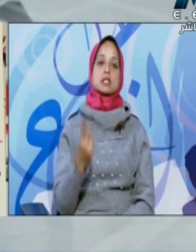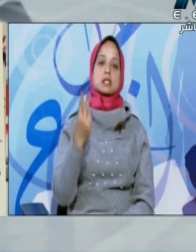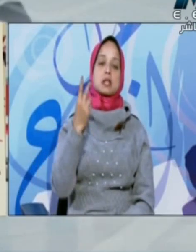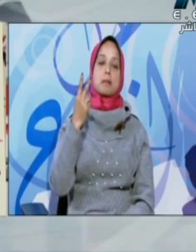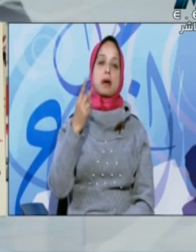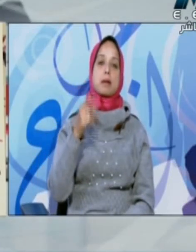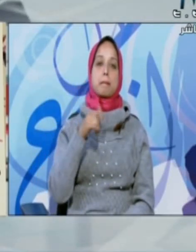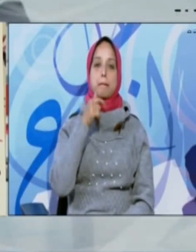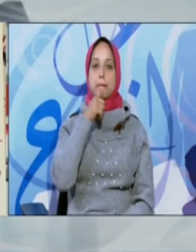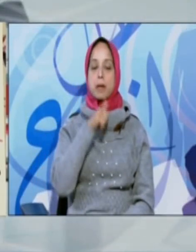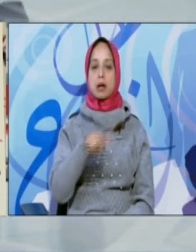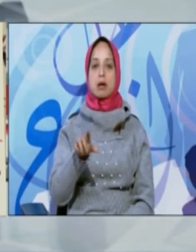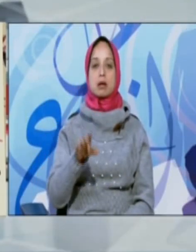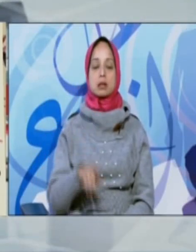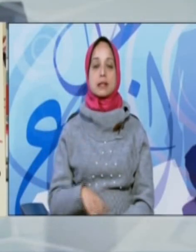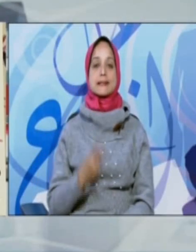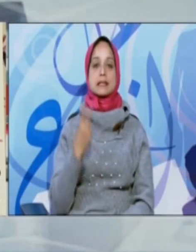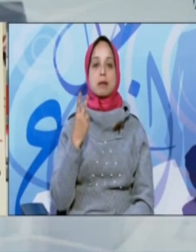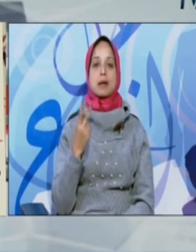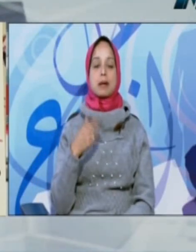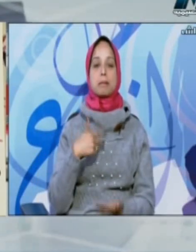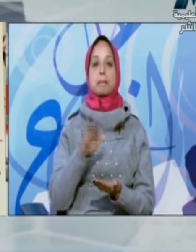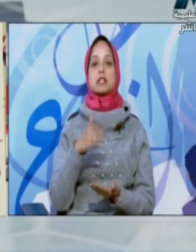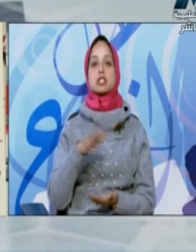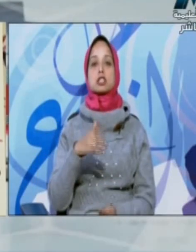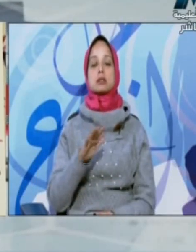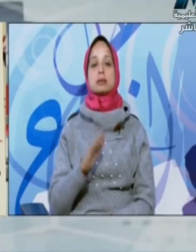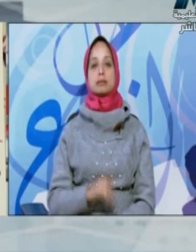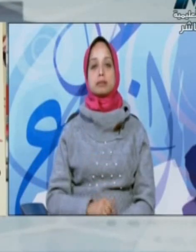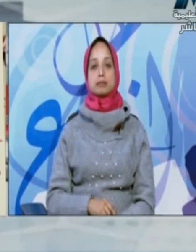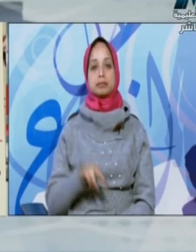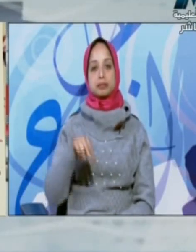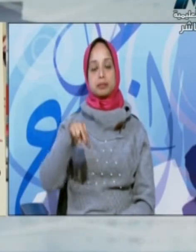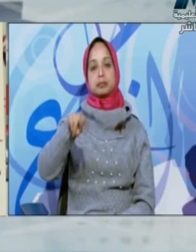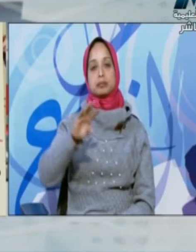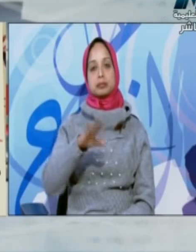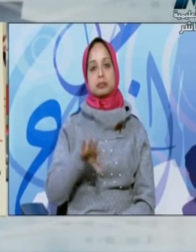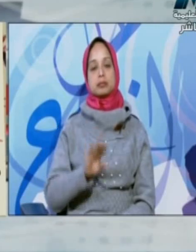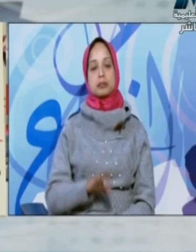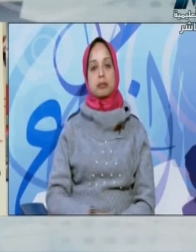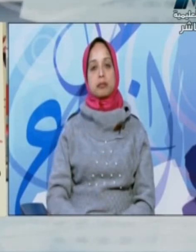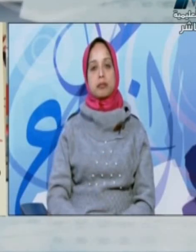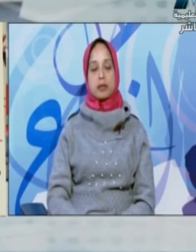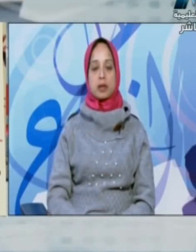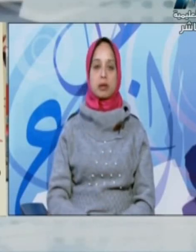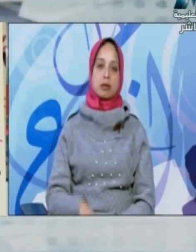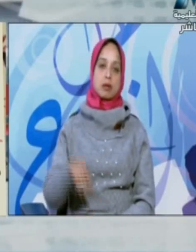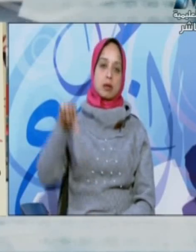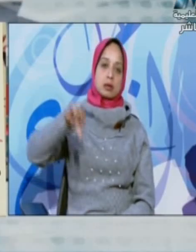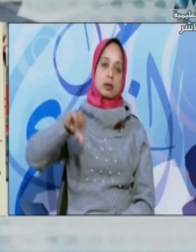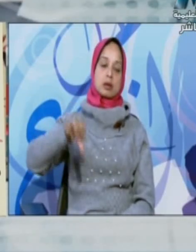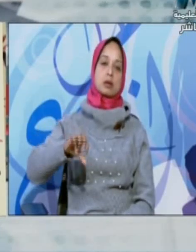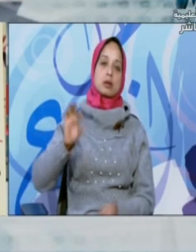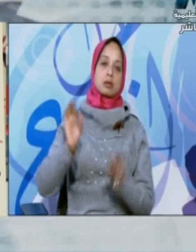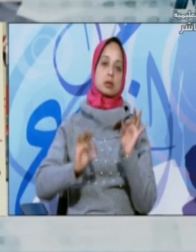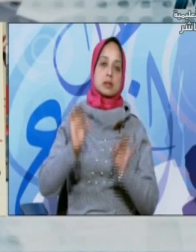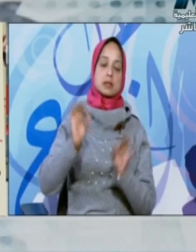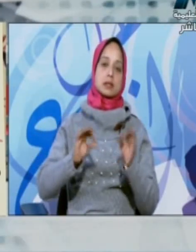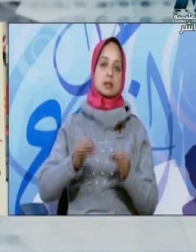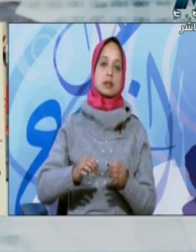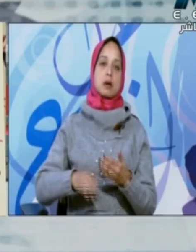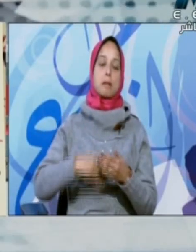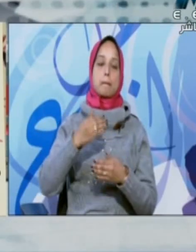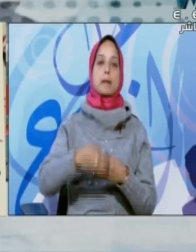الوفد مشي عندي 7 مرات، الوفد مشي 7. طب لما اقول لك تدهور الاوضاع السياسيه بعد اقاله الوفد